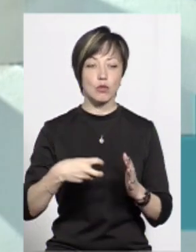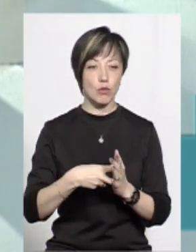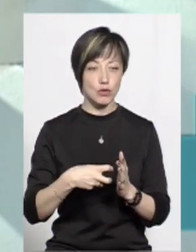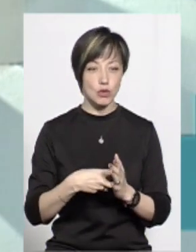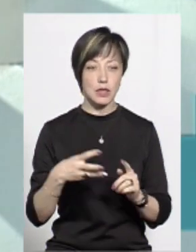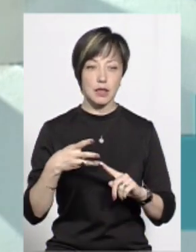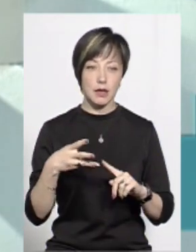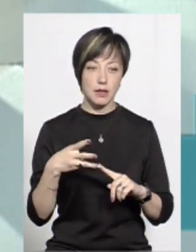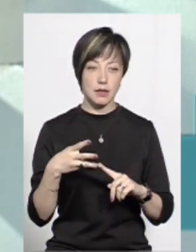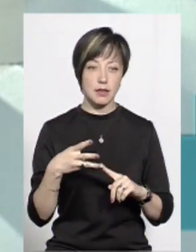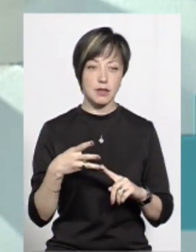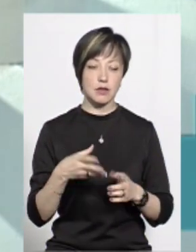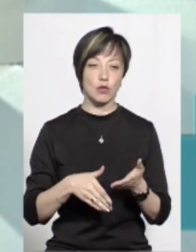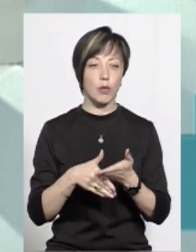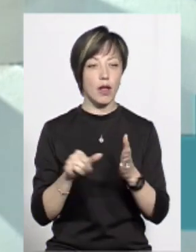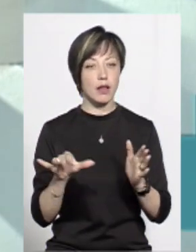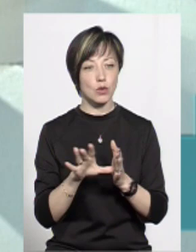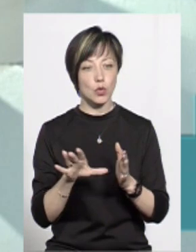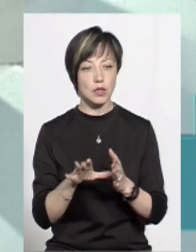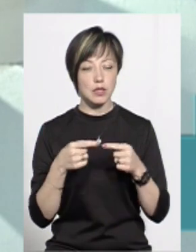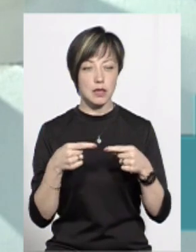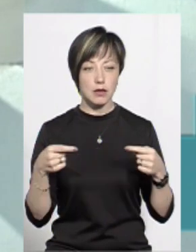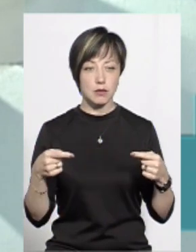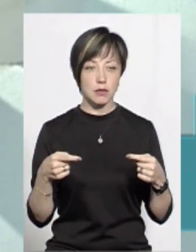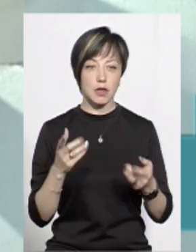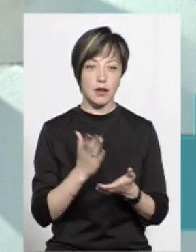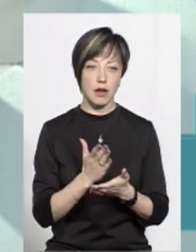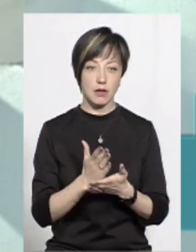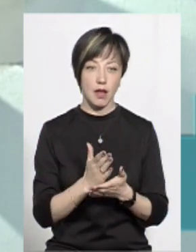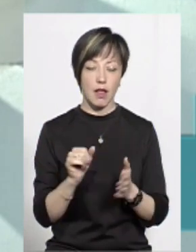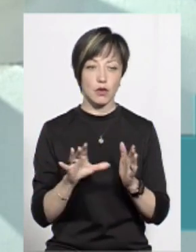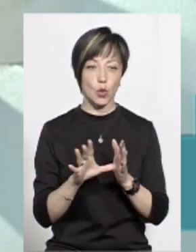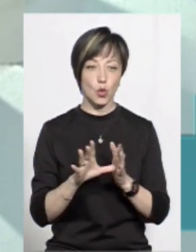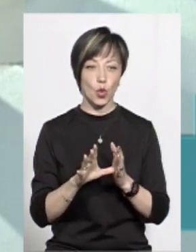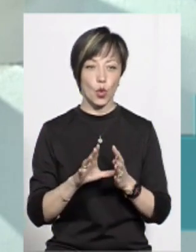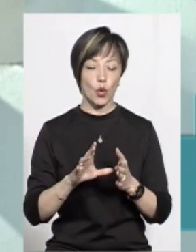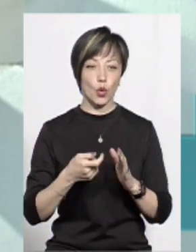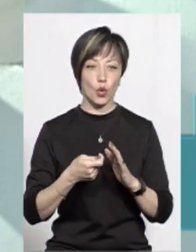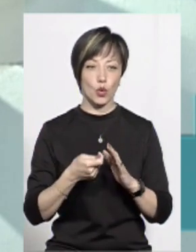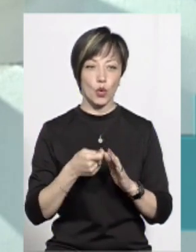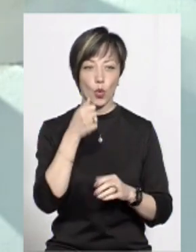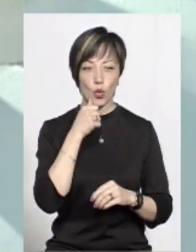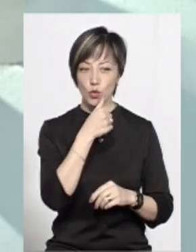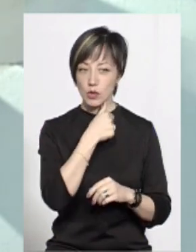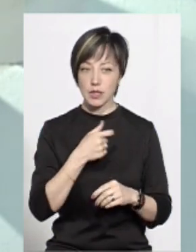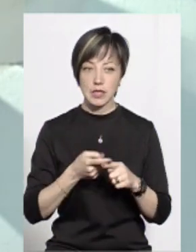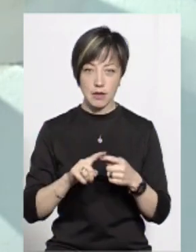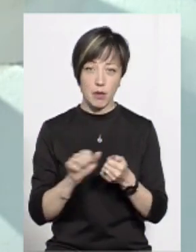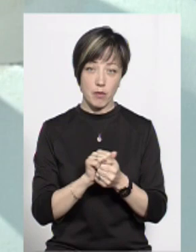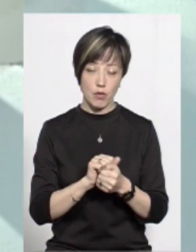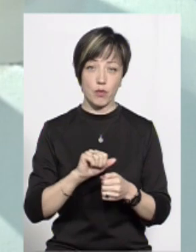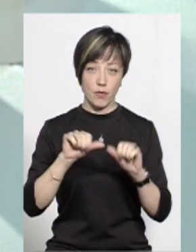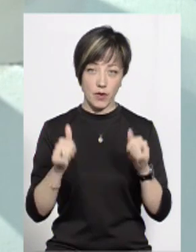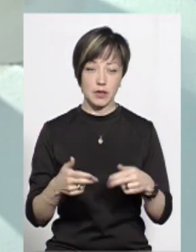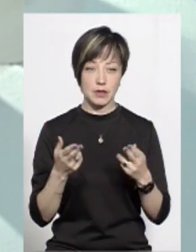поштою. І третій, звичайно, це за допомогою електронних засобів при наявності електронного ключа. Власноруч, тобто це в паперовому вигляді? В